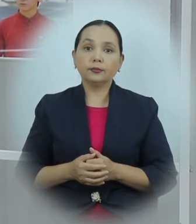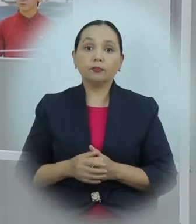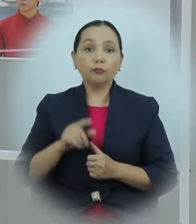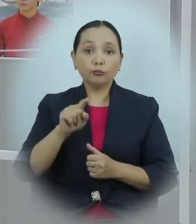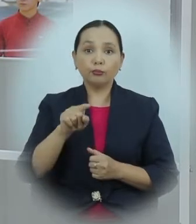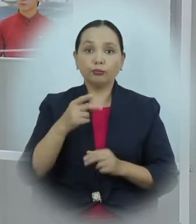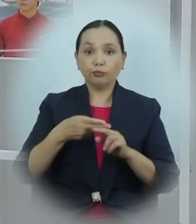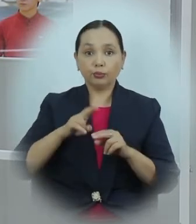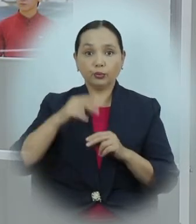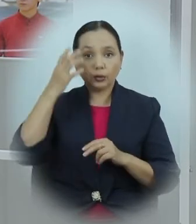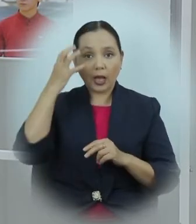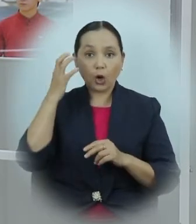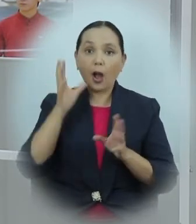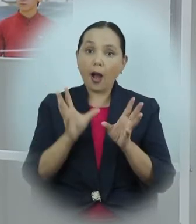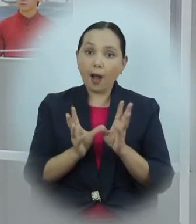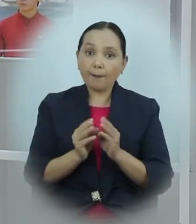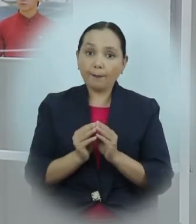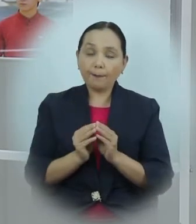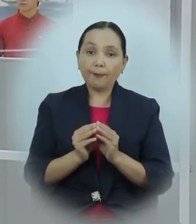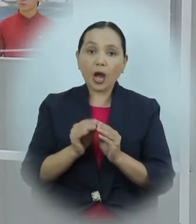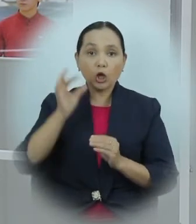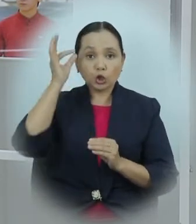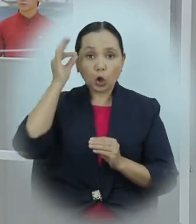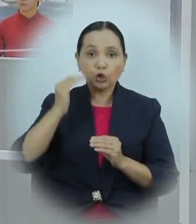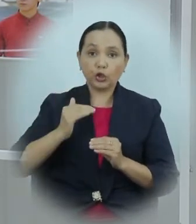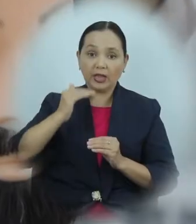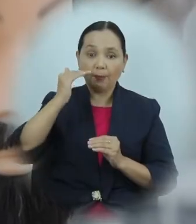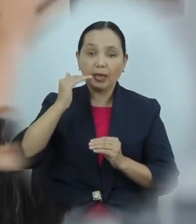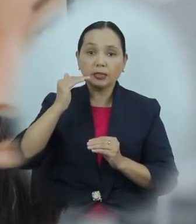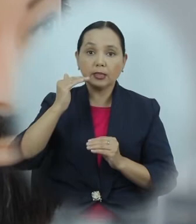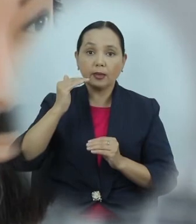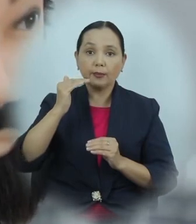Bu taroq ham sochi tepasiga